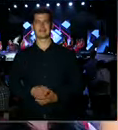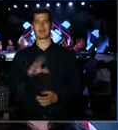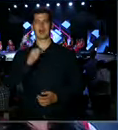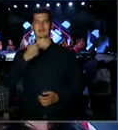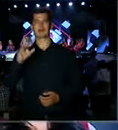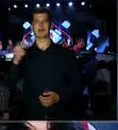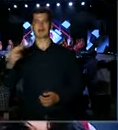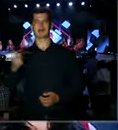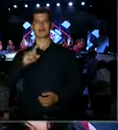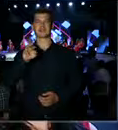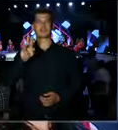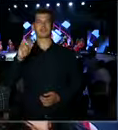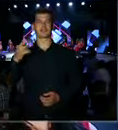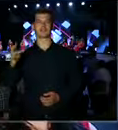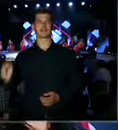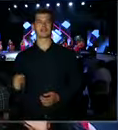Adrianna Zawadzińska.